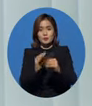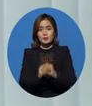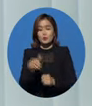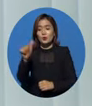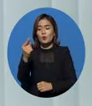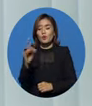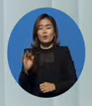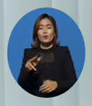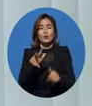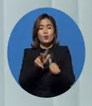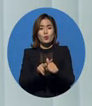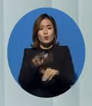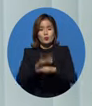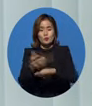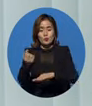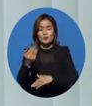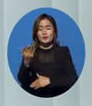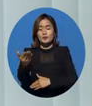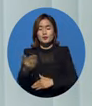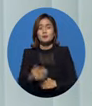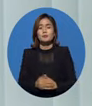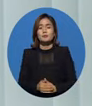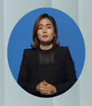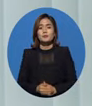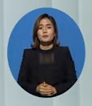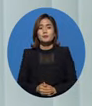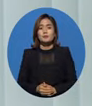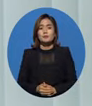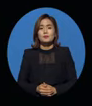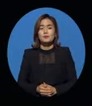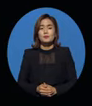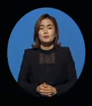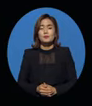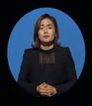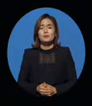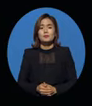홍영표 홉 에게 주도권 시간 10:08 드리겠어요